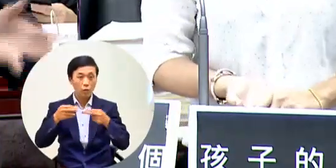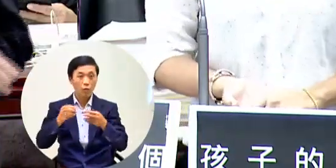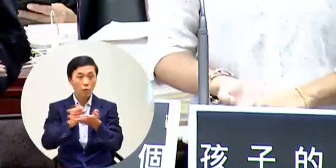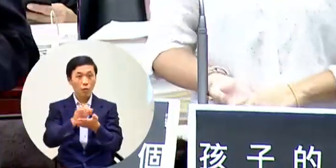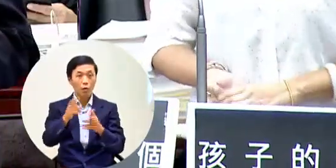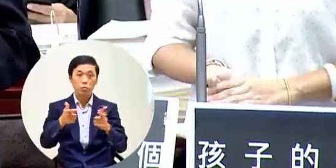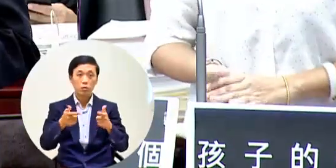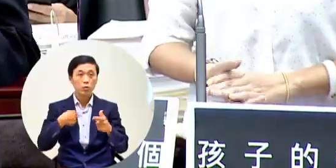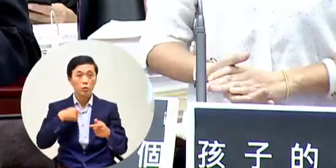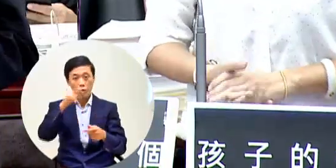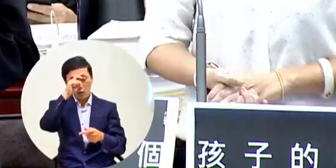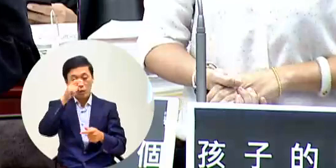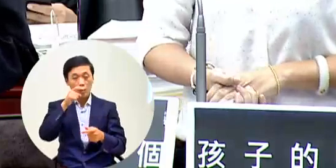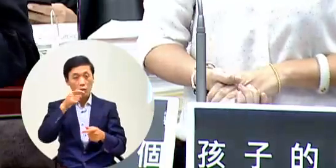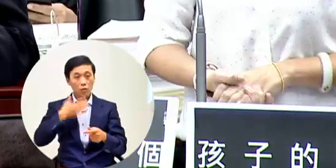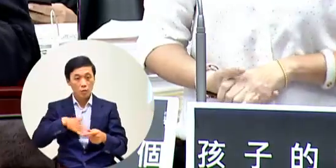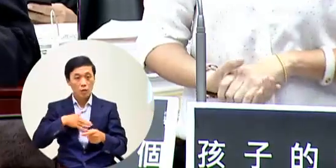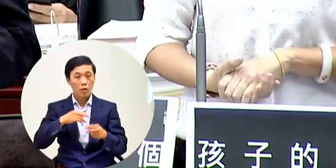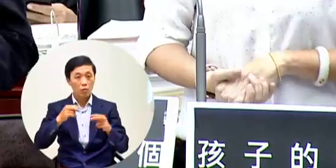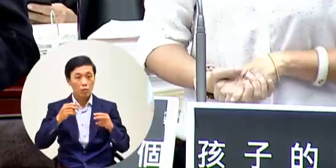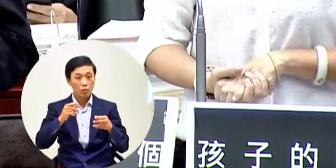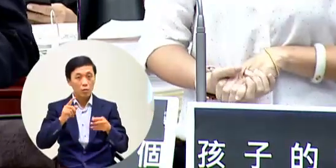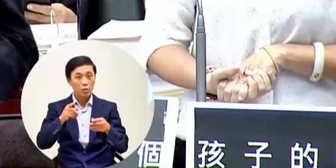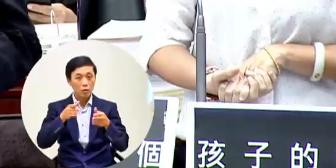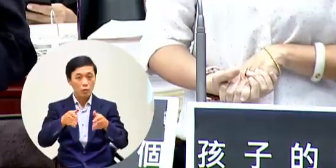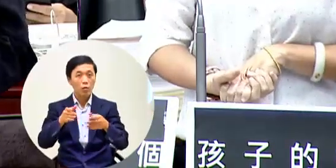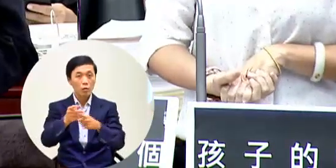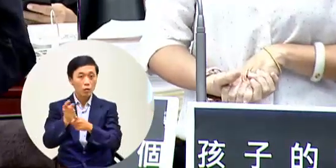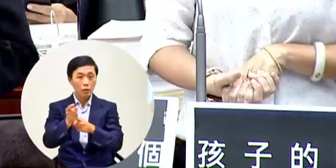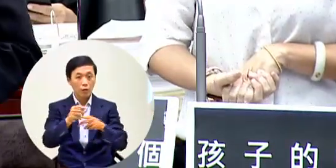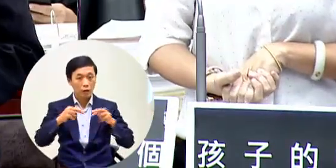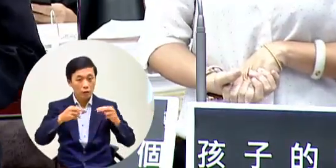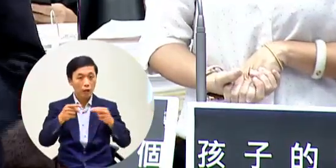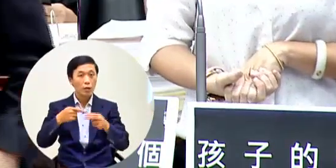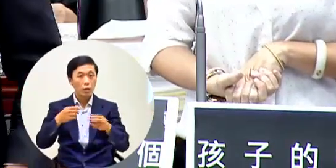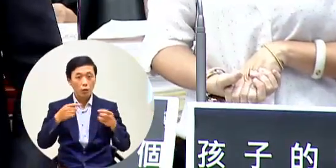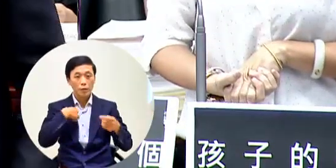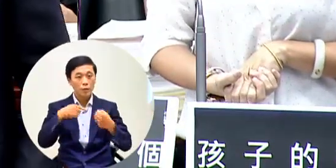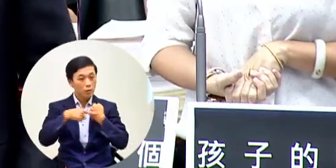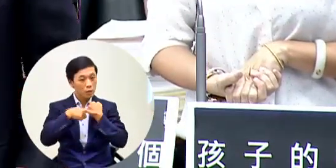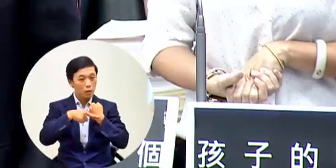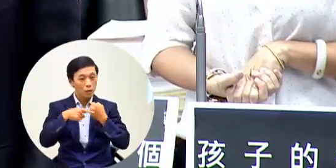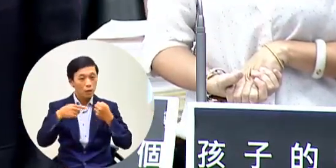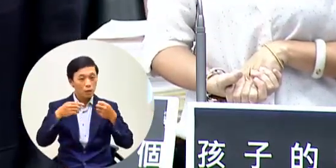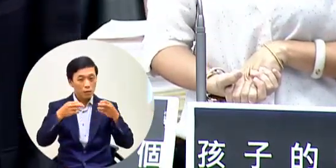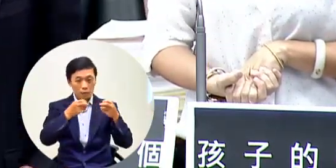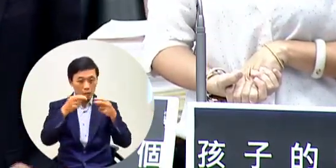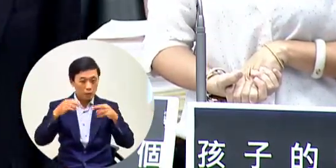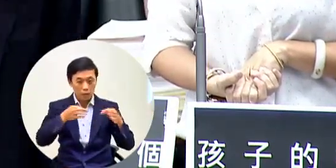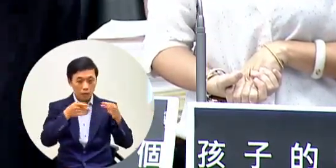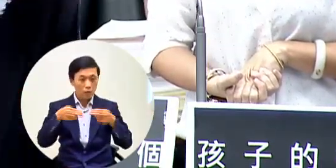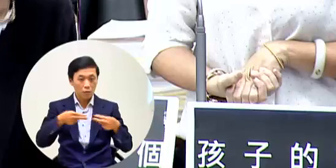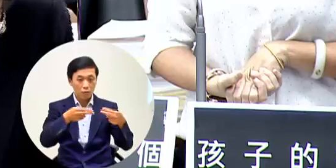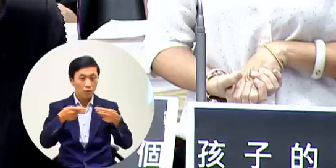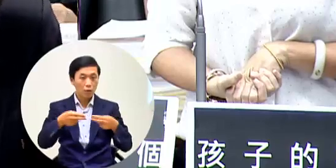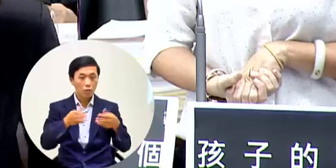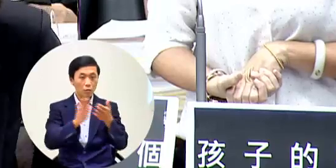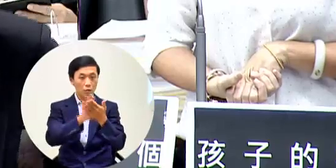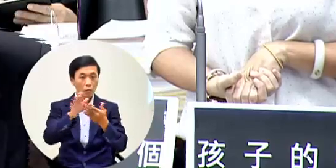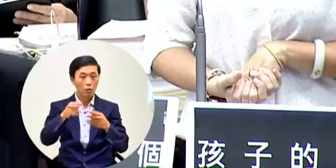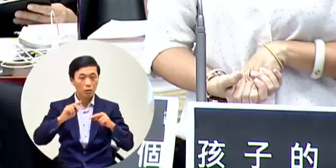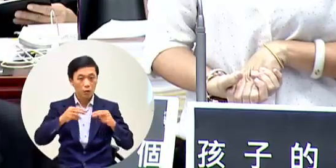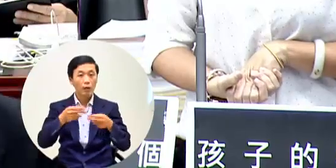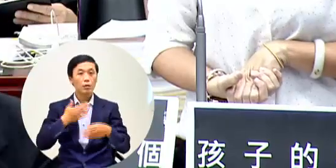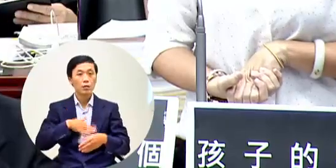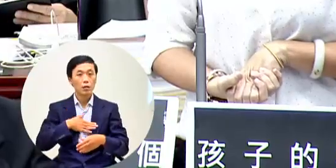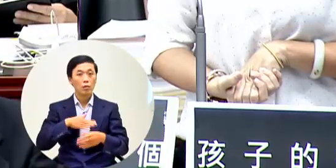改善， 怎么去改善我们的作业环境。 检讨又才知道怎么改善嘛。 从发生那时到现在已